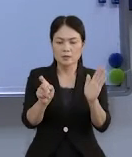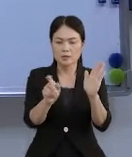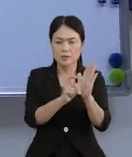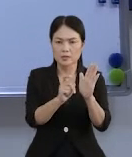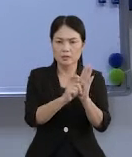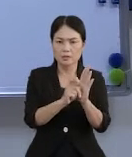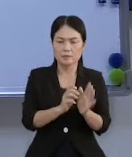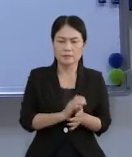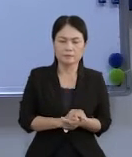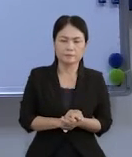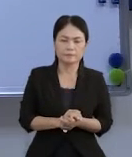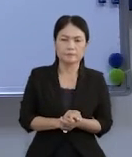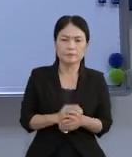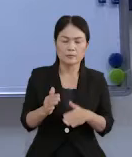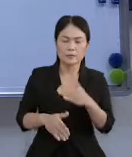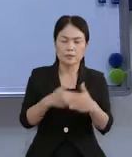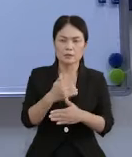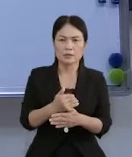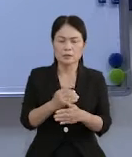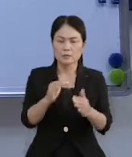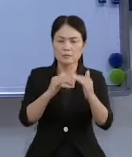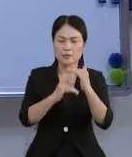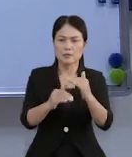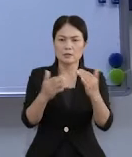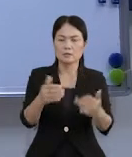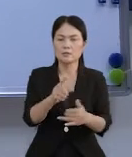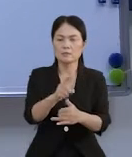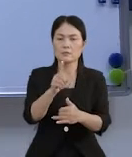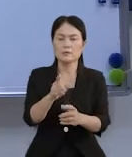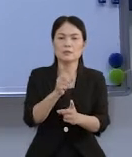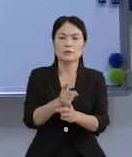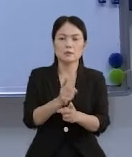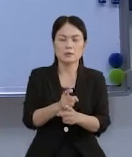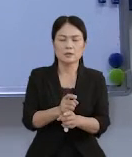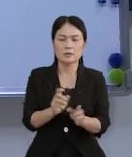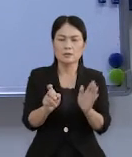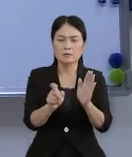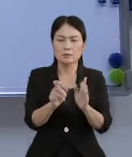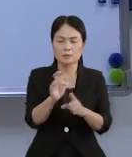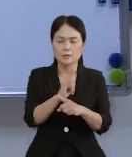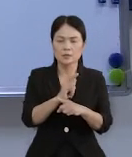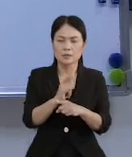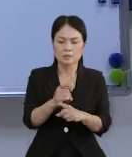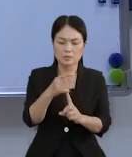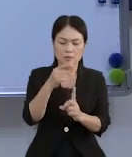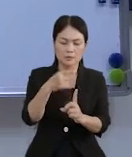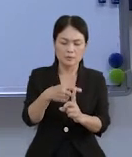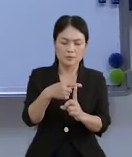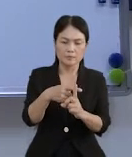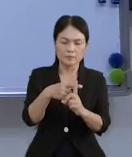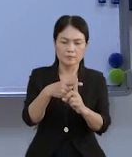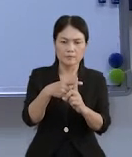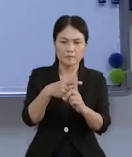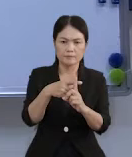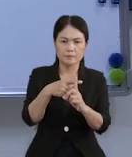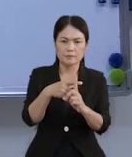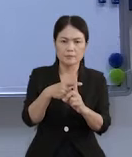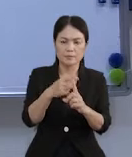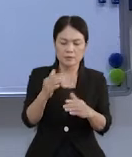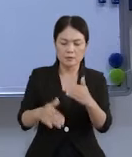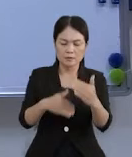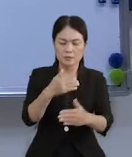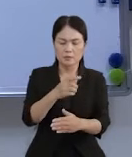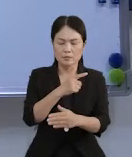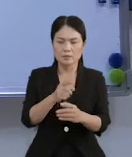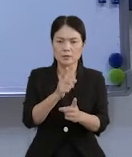nìa. Và tốt bây dương ban cầm nọt hỏi tha dương trâu phớ bổng màn vị thi bộ. Nhưng chẳng bà tốt mà